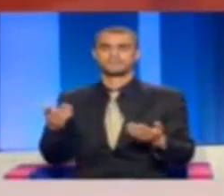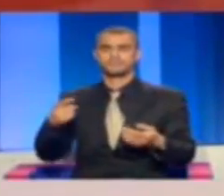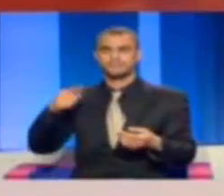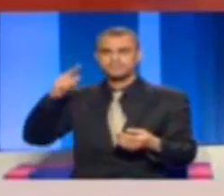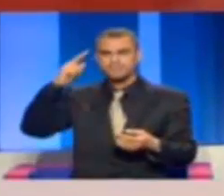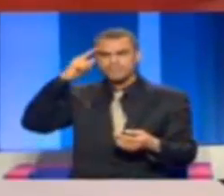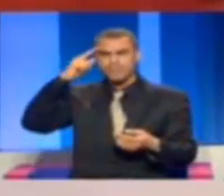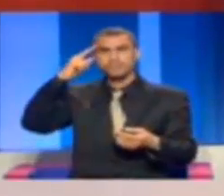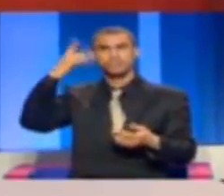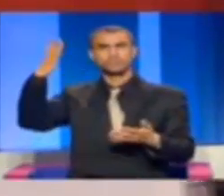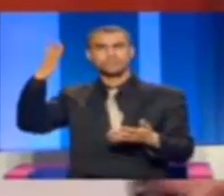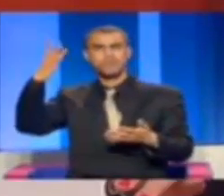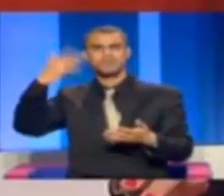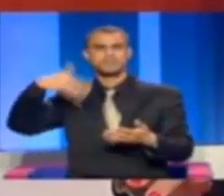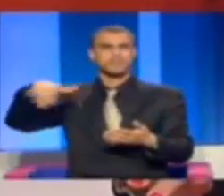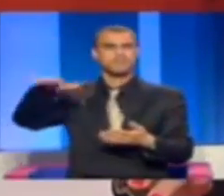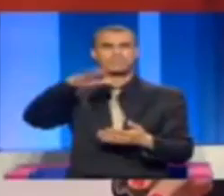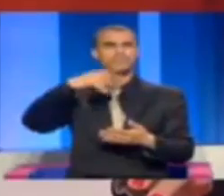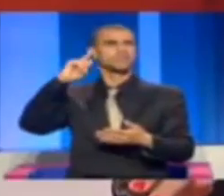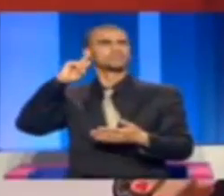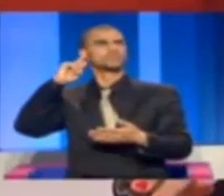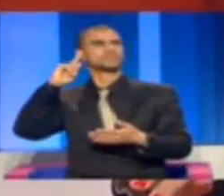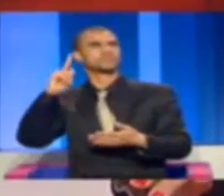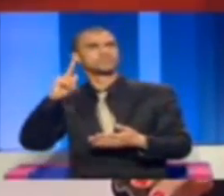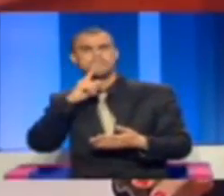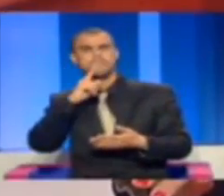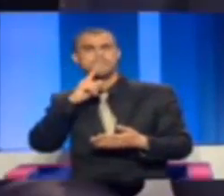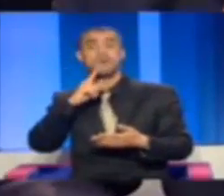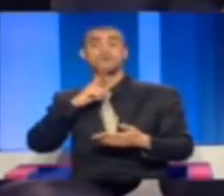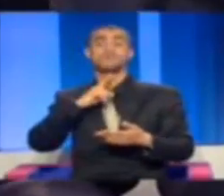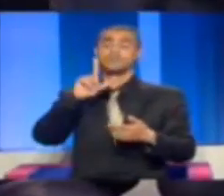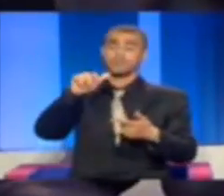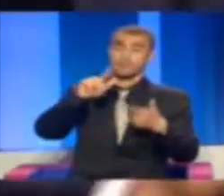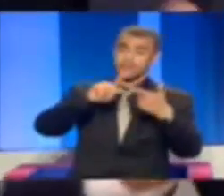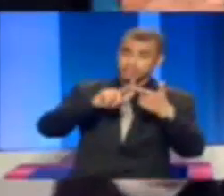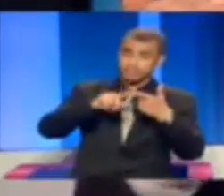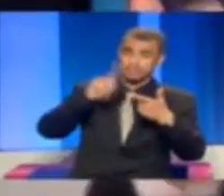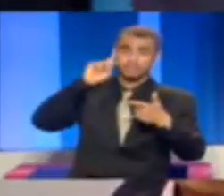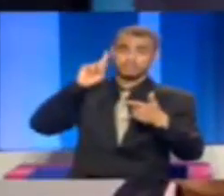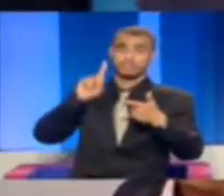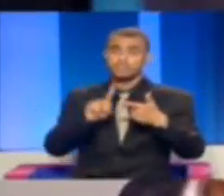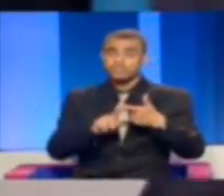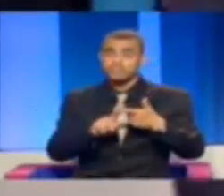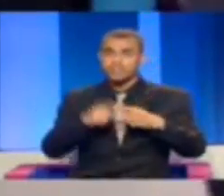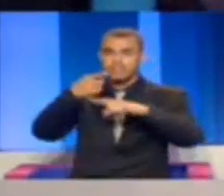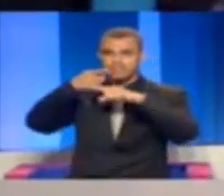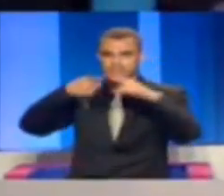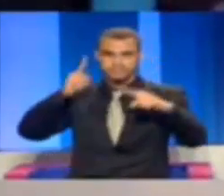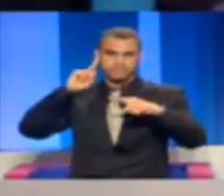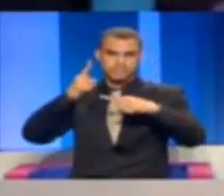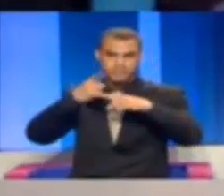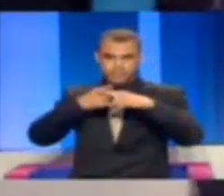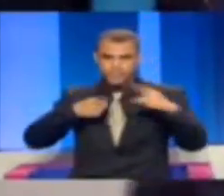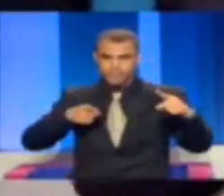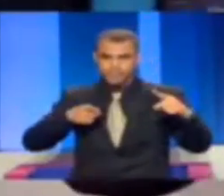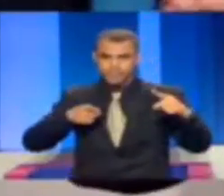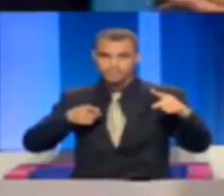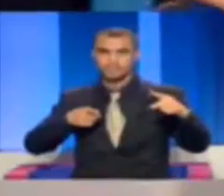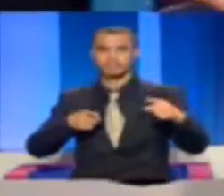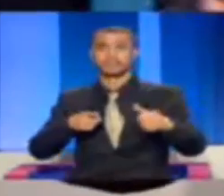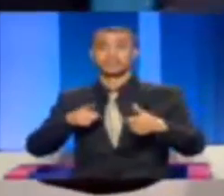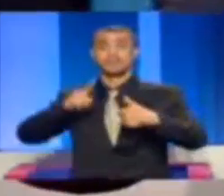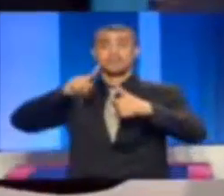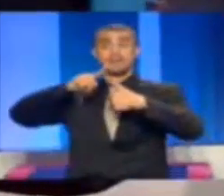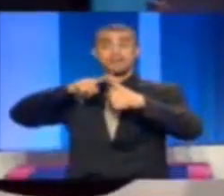لنا الاصم هو اللي ما عندوش قدره نهائيا على السمع. نعم، بالنسبه اللي عنده ضعف السمع تيتسموا ضعيف السمع. اللي